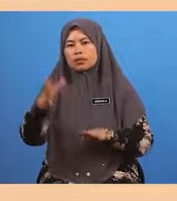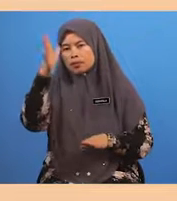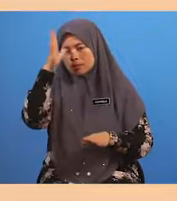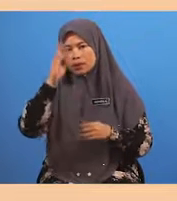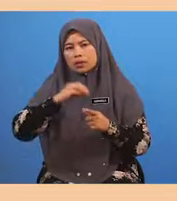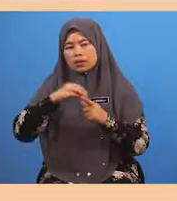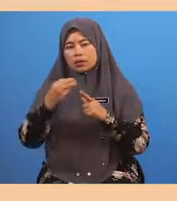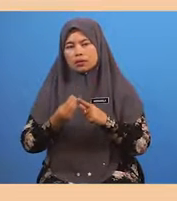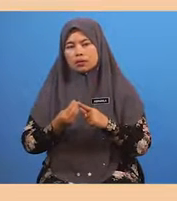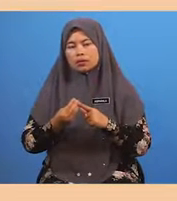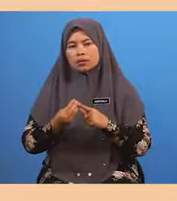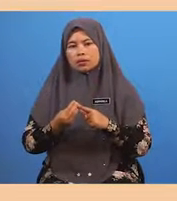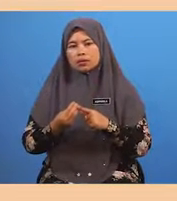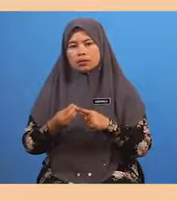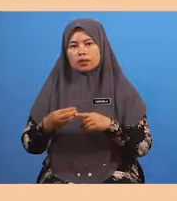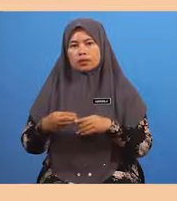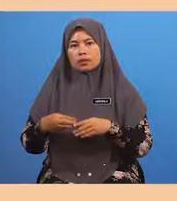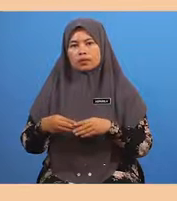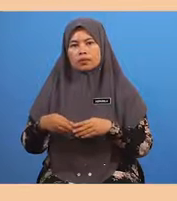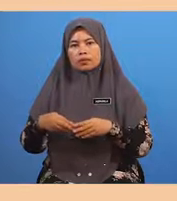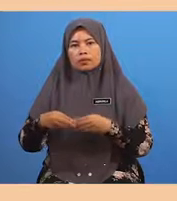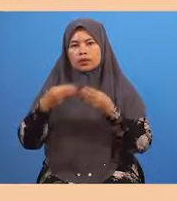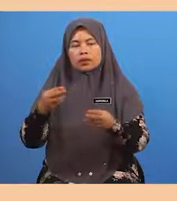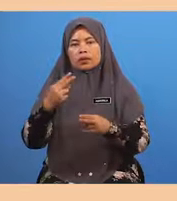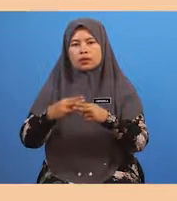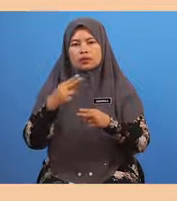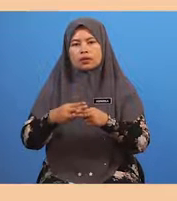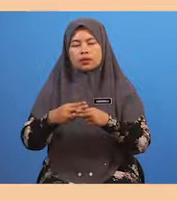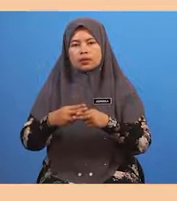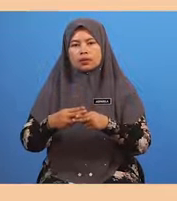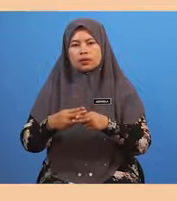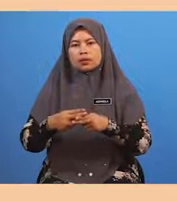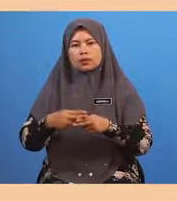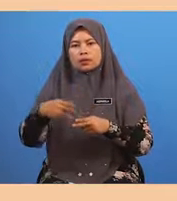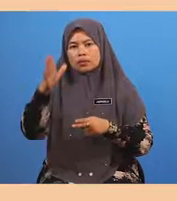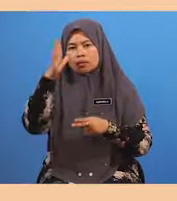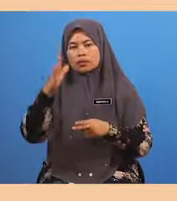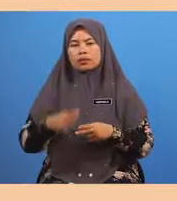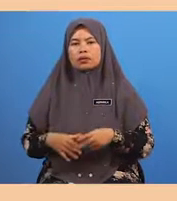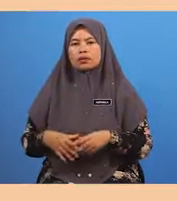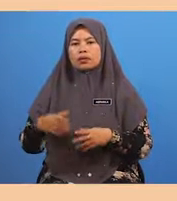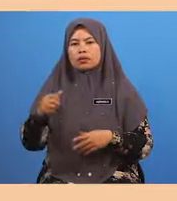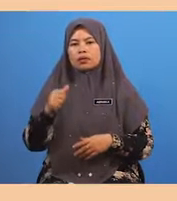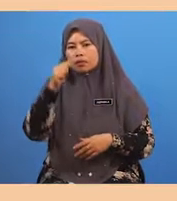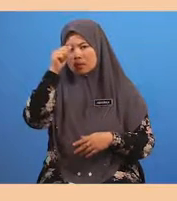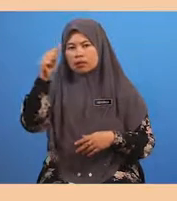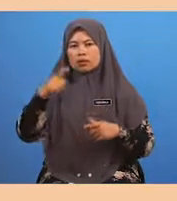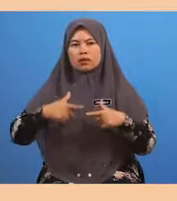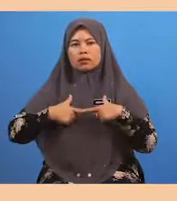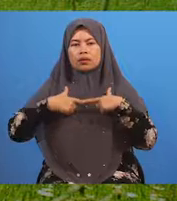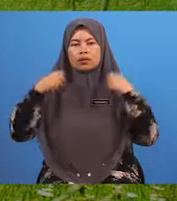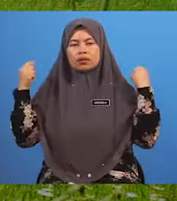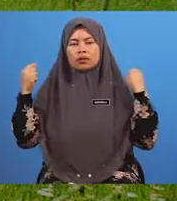kepada orang yang bukan tuannya, maka ke atasnya laknat Allah yang berterusan hingga hari